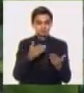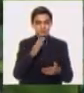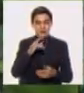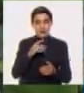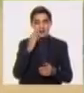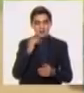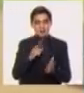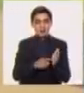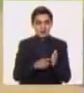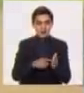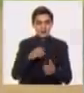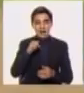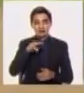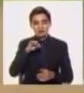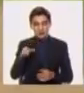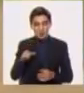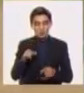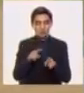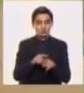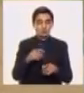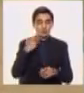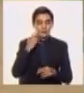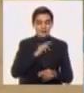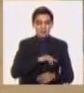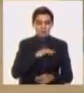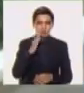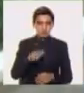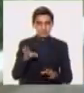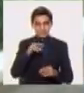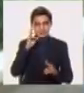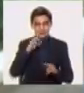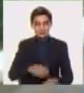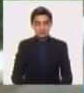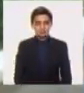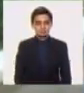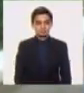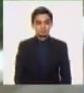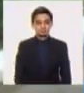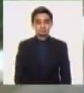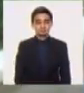Қарағанды, Атырау сияқты ірі қалалардың көбінде балабақшалар қашан жұмыс істейді? Әлі белгісіз.